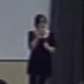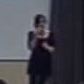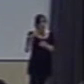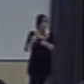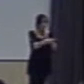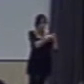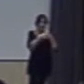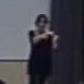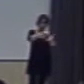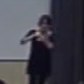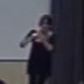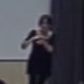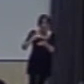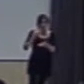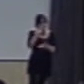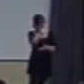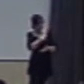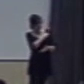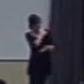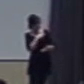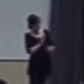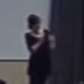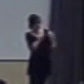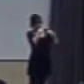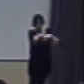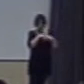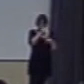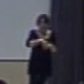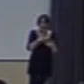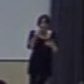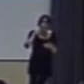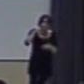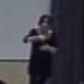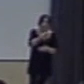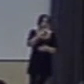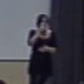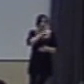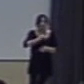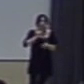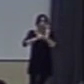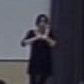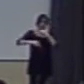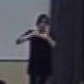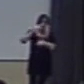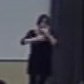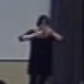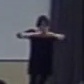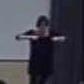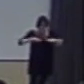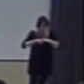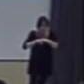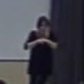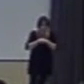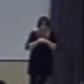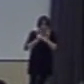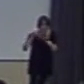la gent se'ls havia de sentir seus. Bueno, començàvem, fa més de 20 anys, doncs, també un camí d'exploració. I és veritat que durant tots